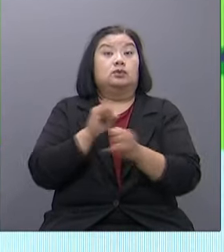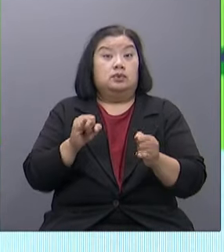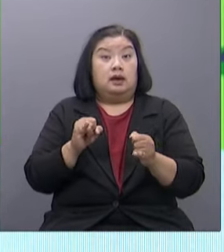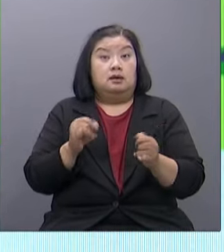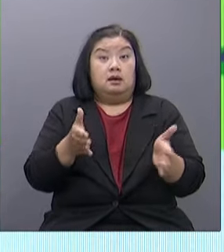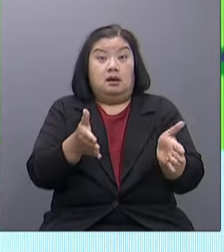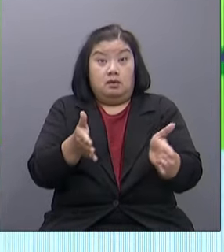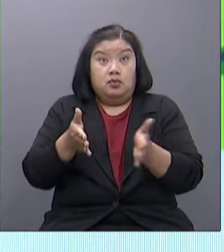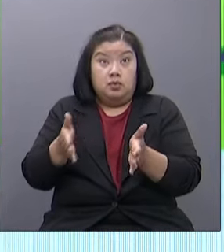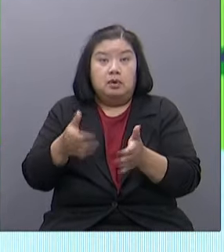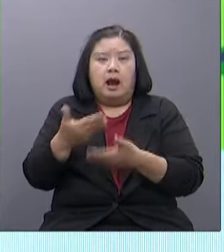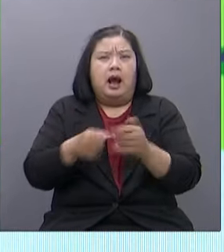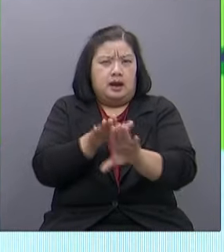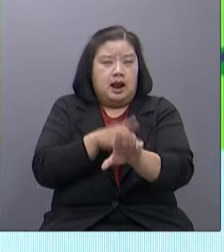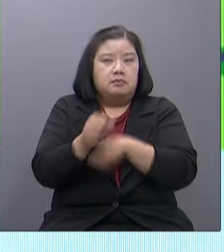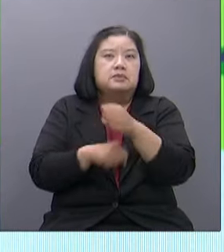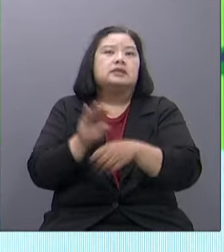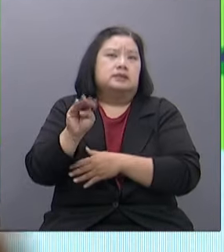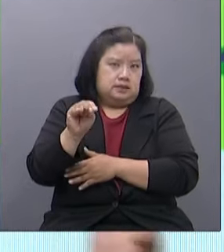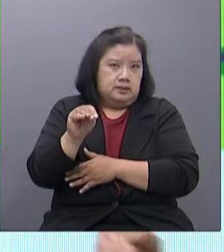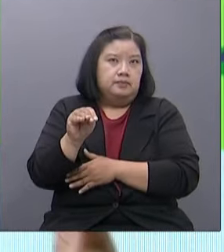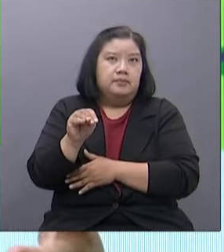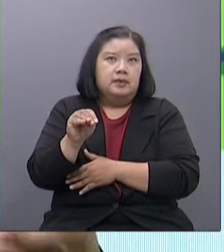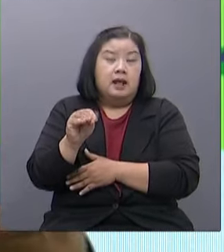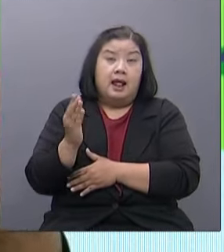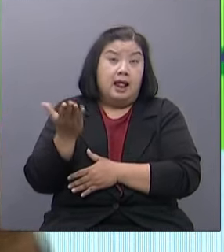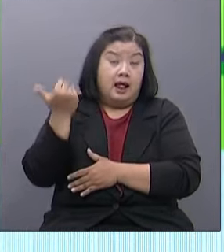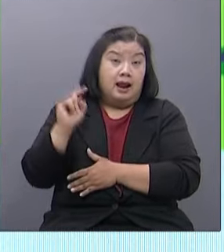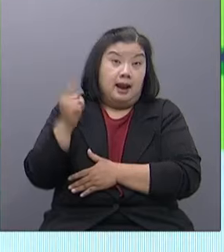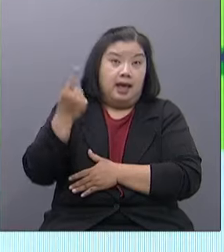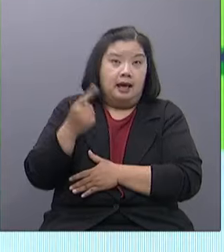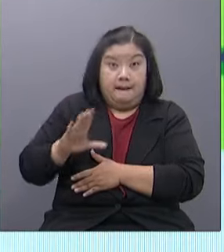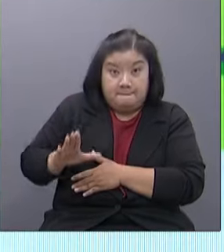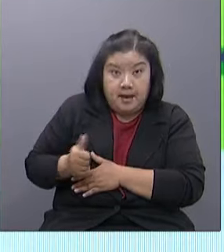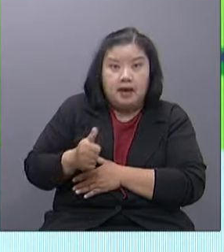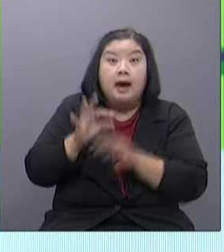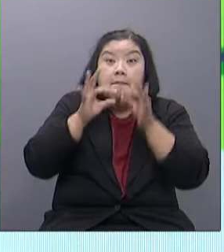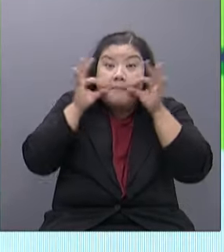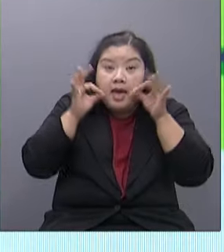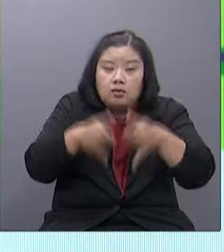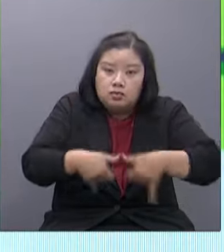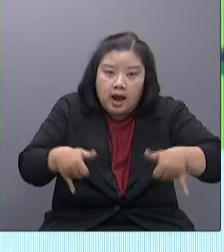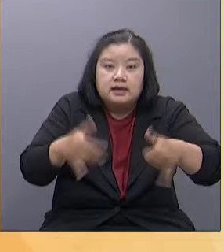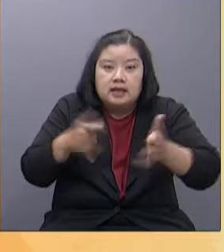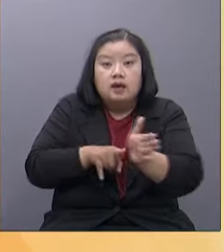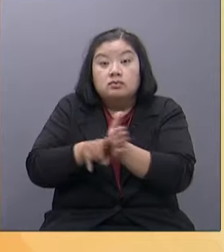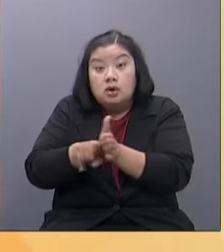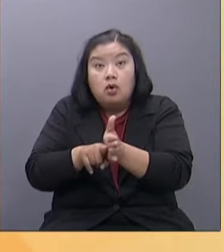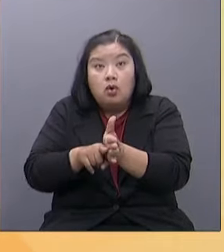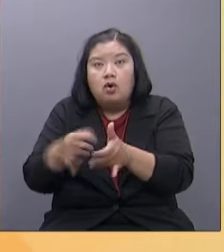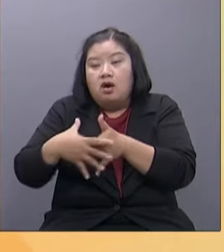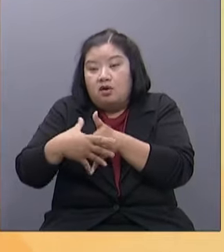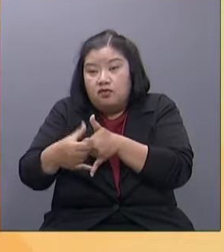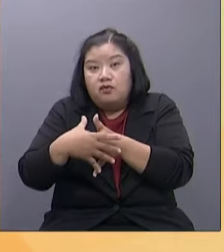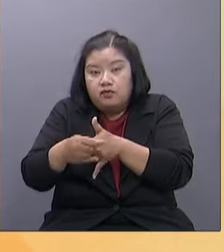ทราบกันมาไม่ต่ำกว่า 40ปีแล้วว่าเราเริ่มตั้งแต่ขายหมาเยอะขายแมวเยอะๆแล้วก็แลกเปลี่ยนโรคกันไปเราก็จะรู้ว่าสัตว์